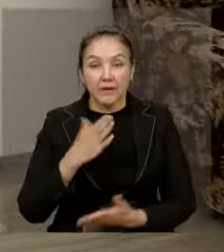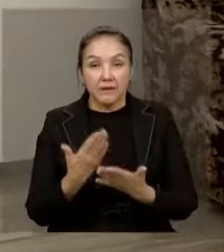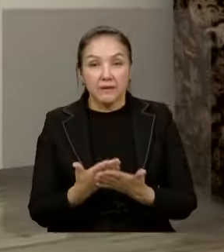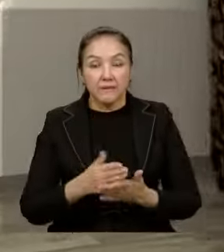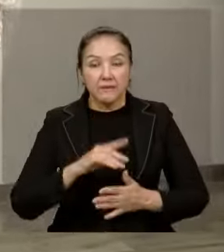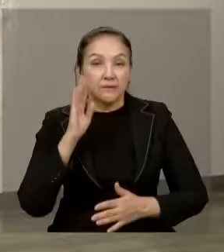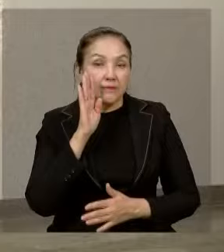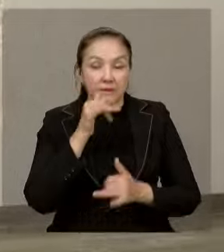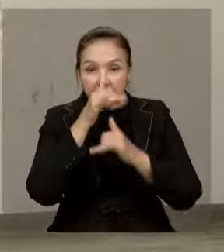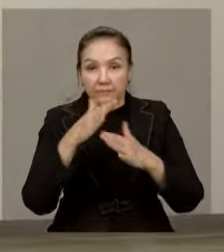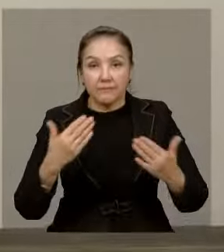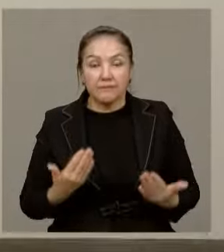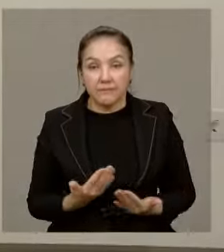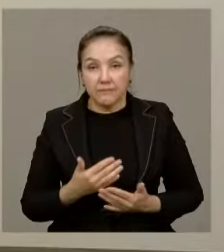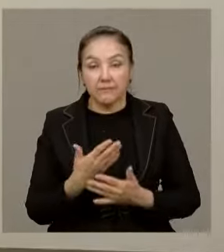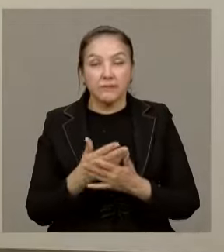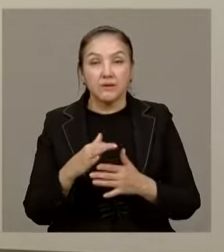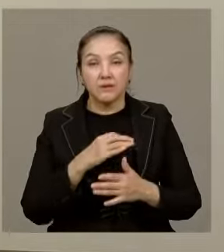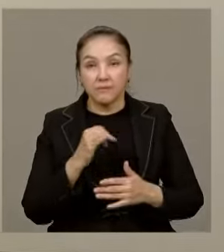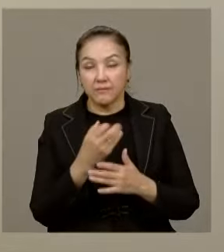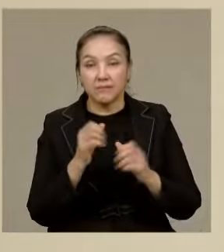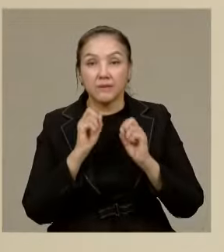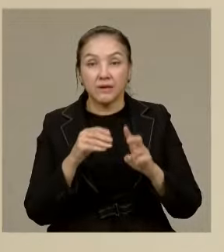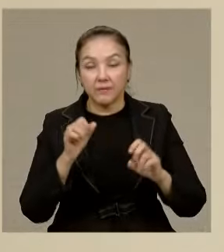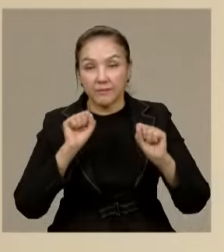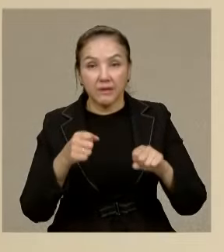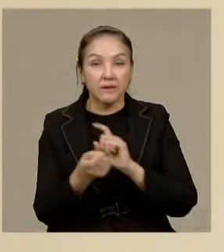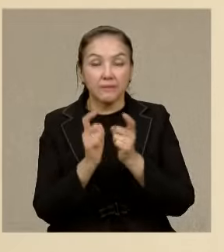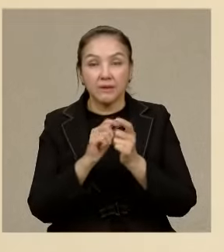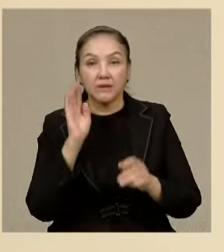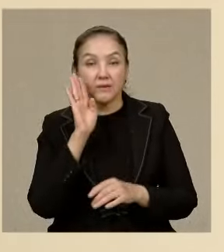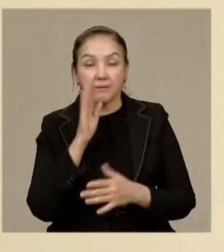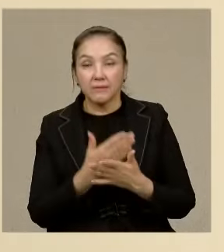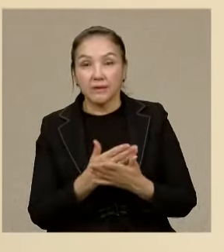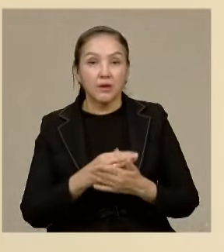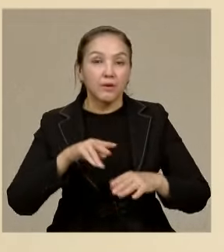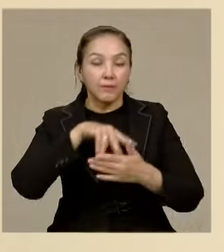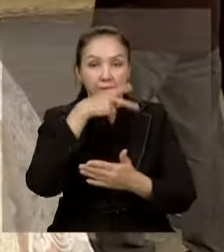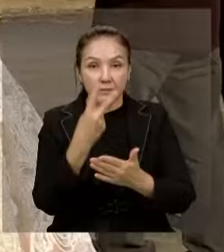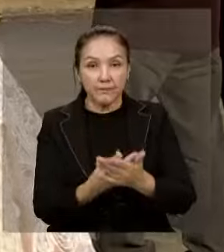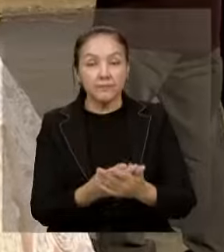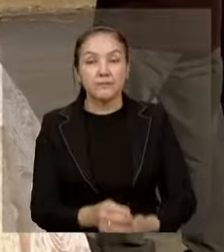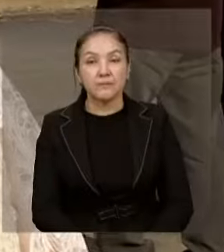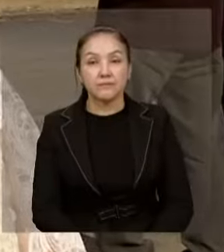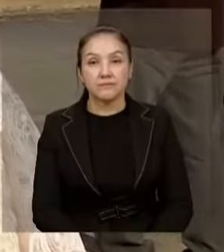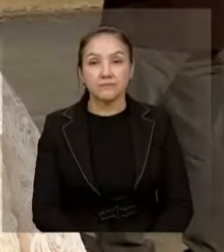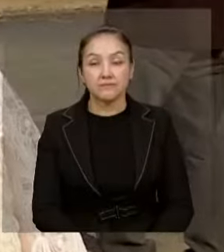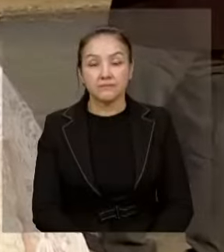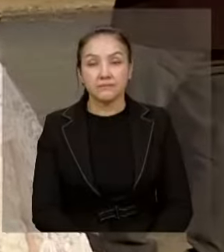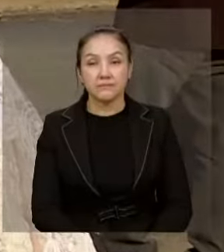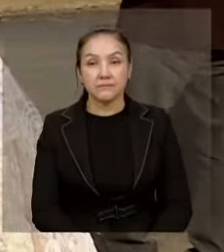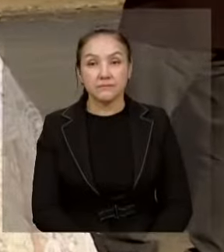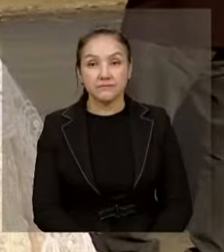напора воды он не выдержал семья как могла боролась с водой Однако на четвёртый день стены ВС же рухнули я ельмир